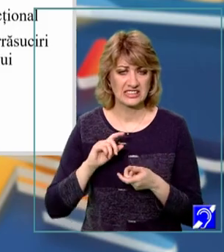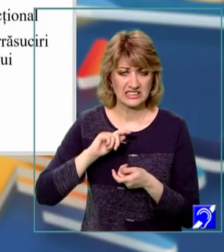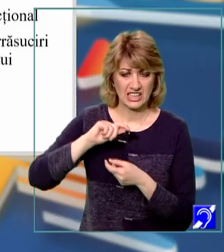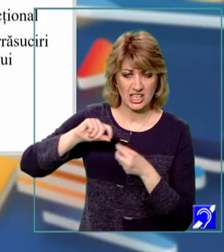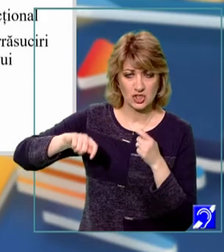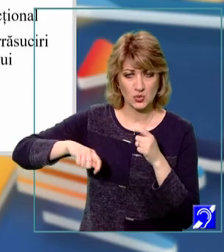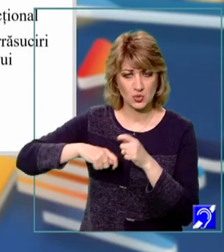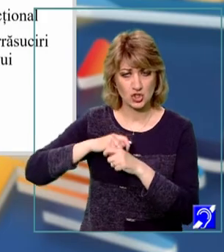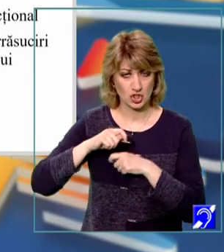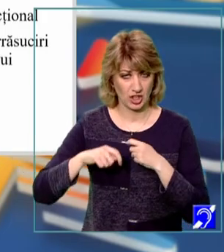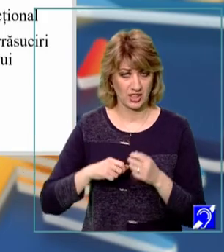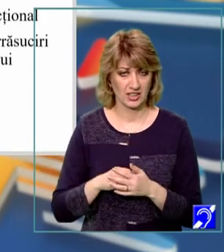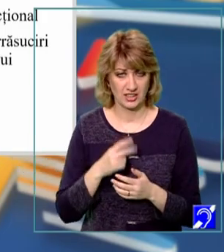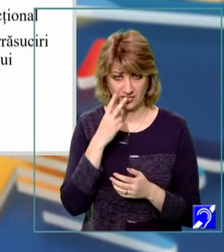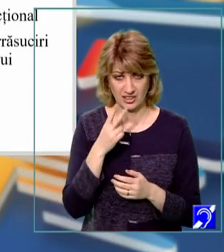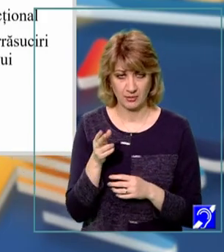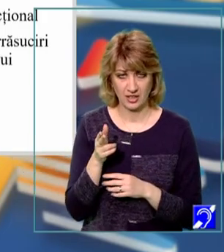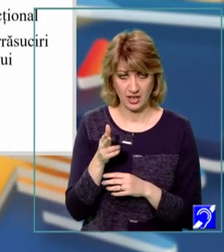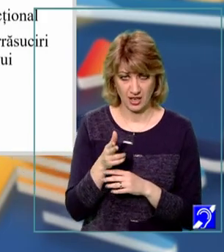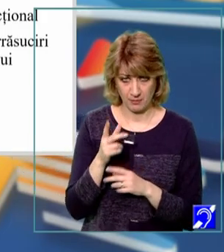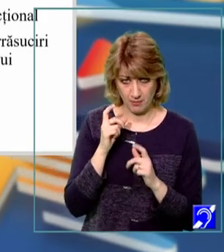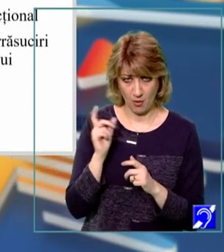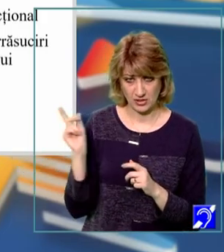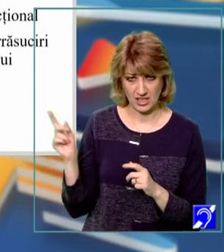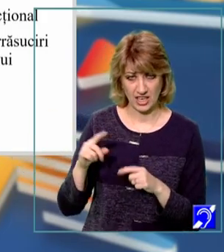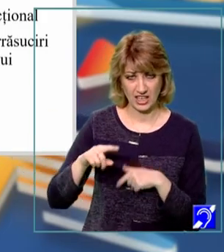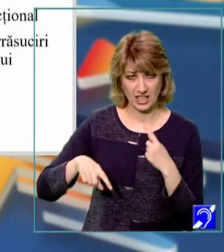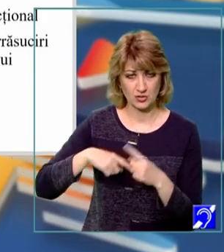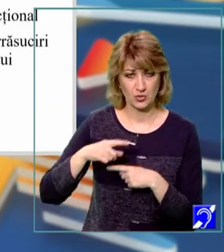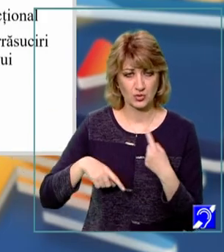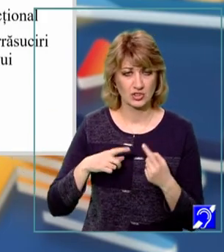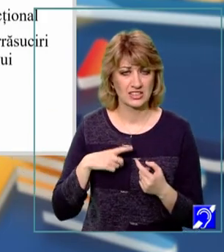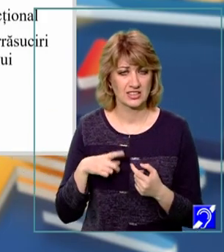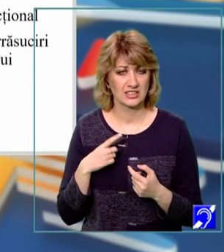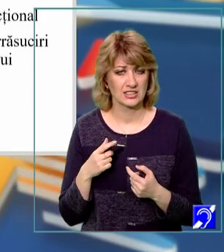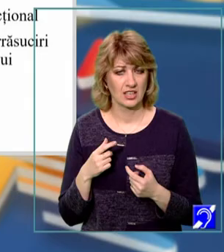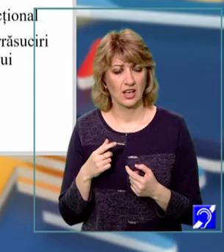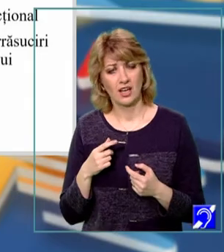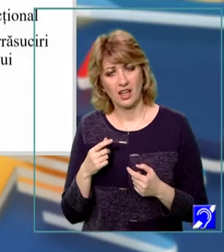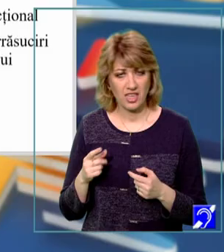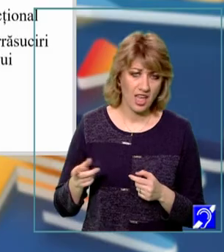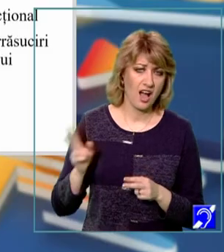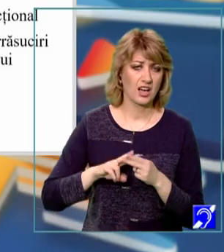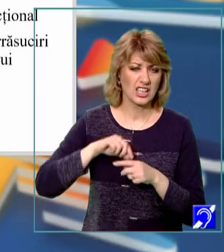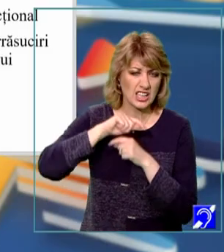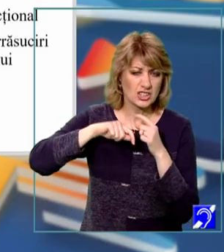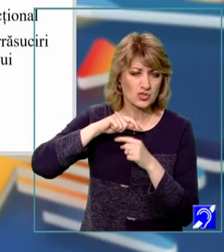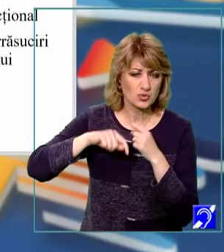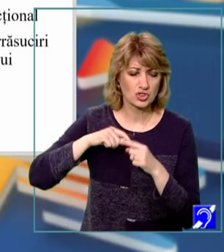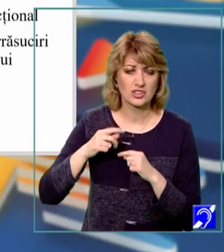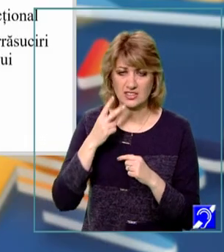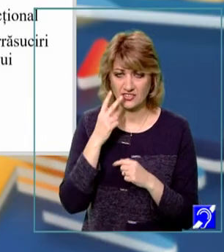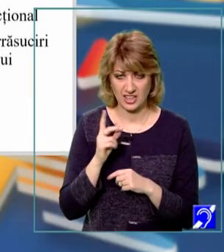așa cum observăm în această imagine, răsucirile fiind la rândul lor super răsucite, așa cum se observă